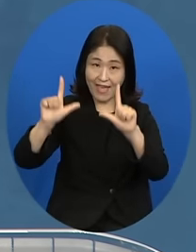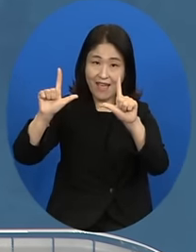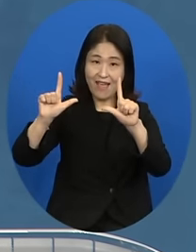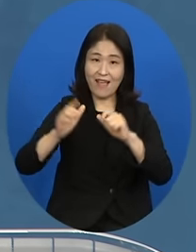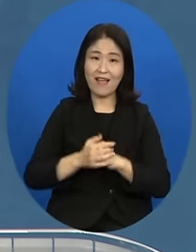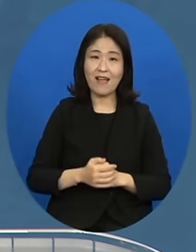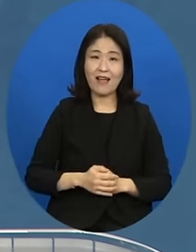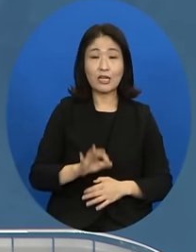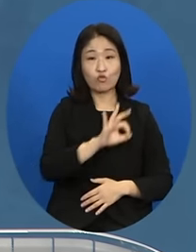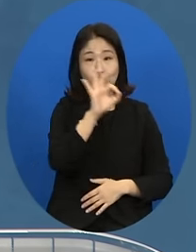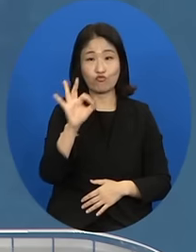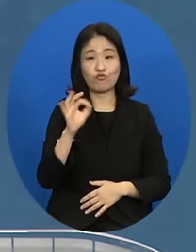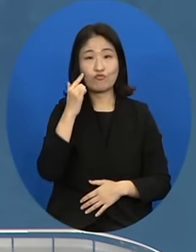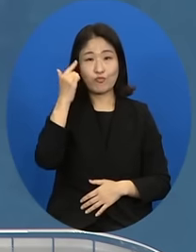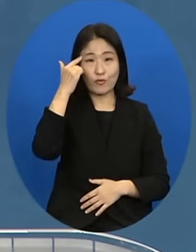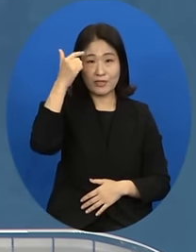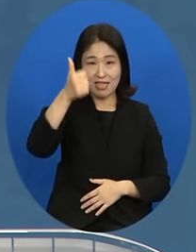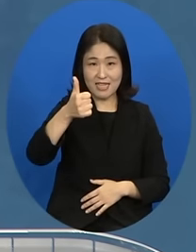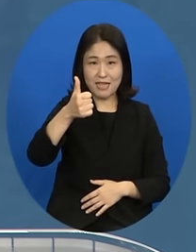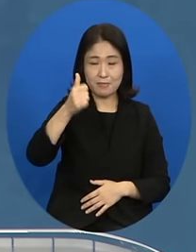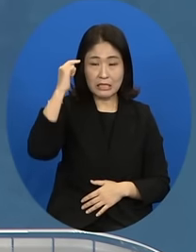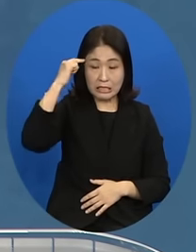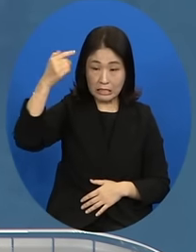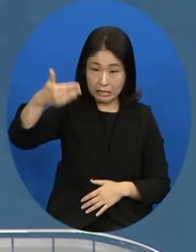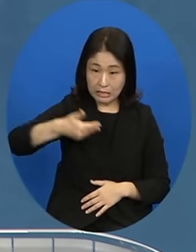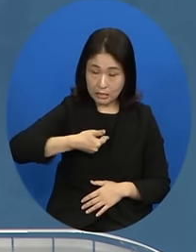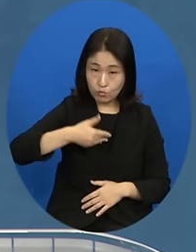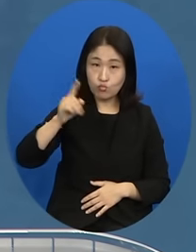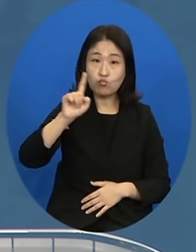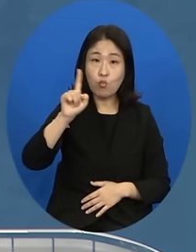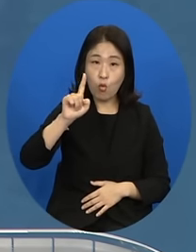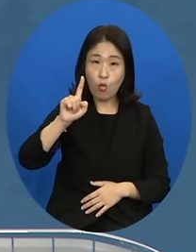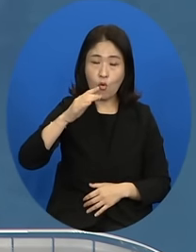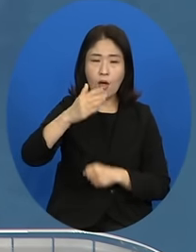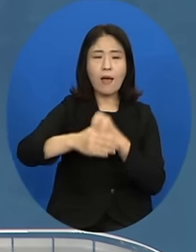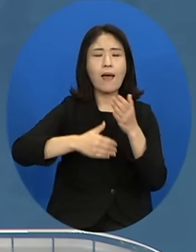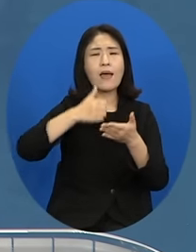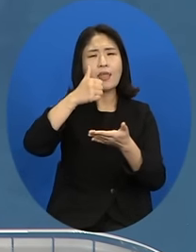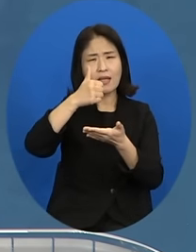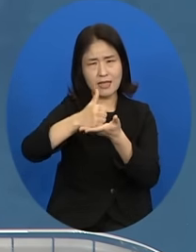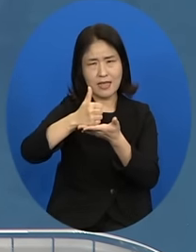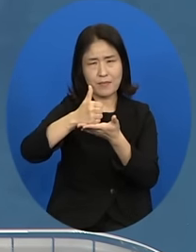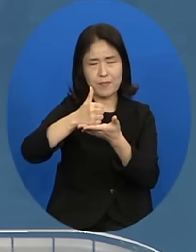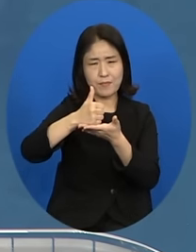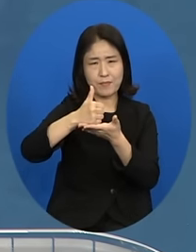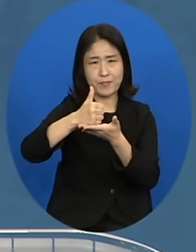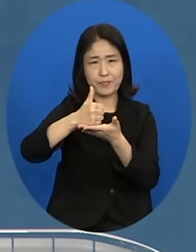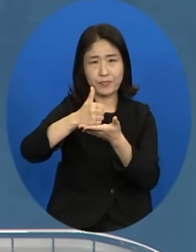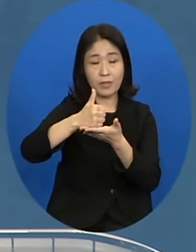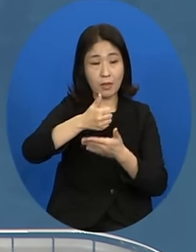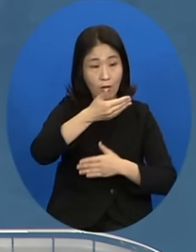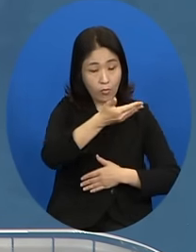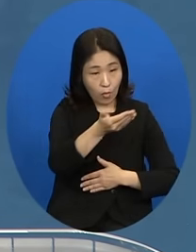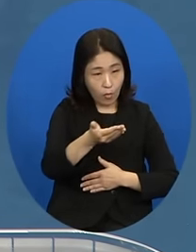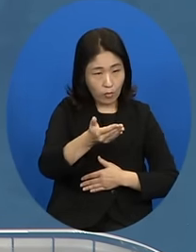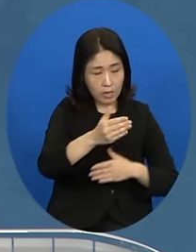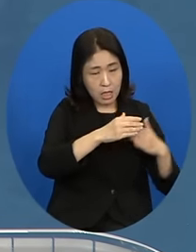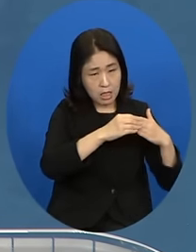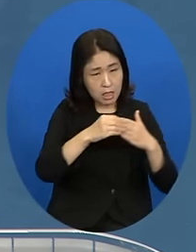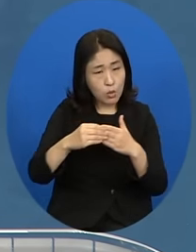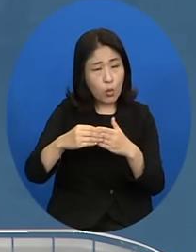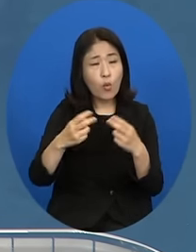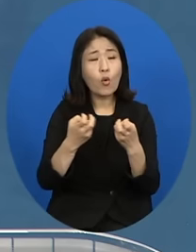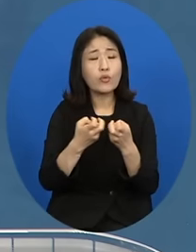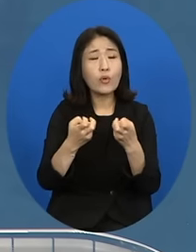원로 목사님이 하신 첫 번째 질문이 하나님께서 어떻게 전도사님을